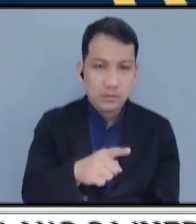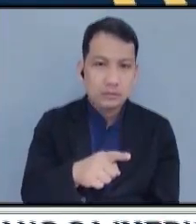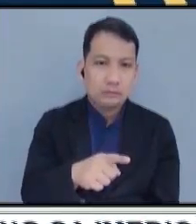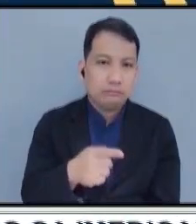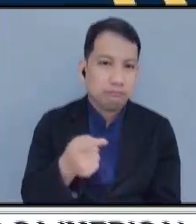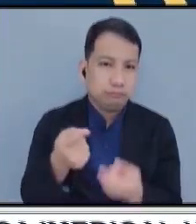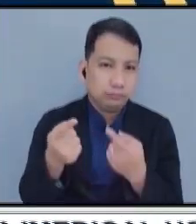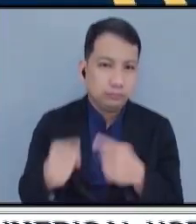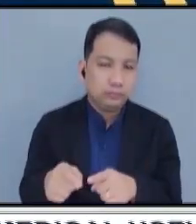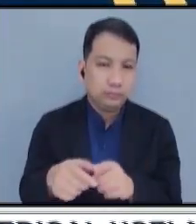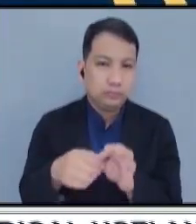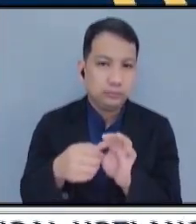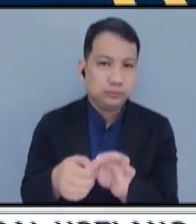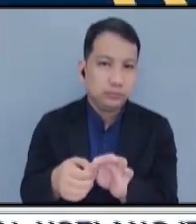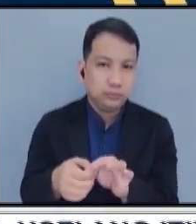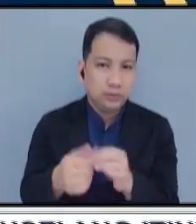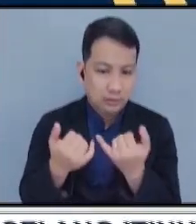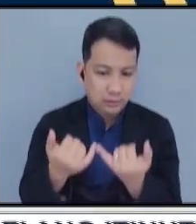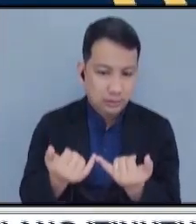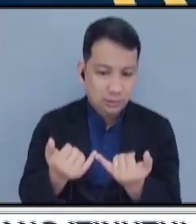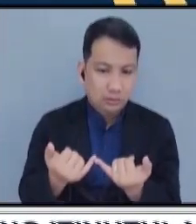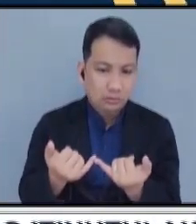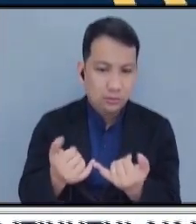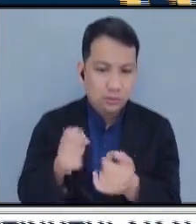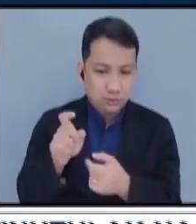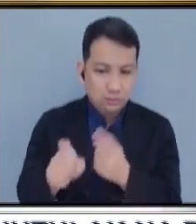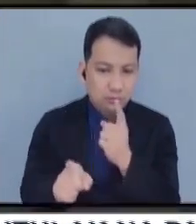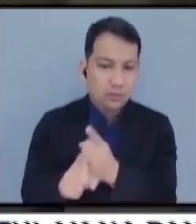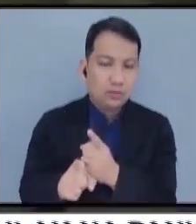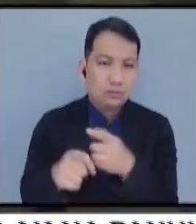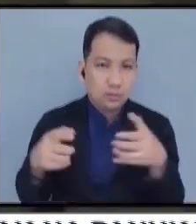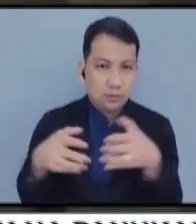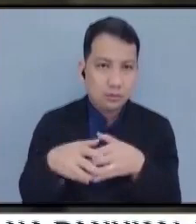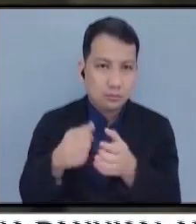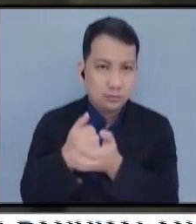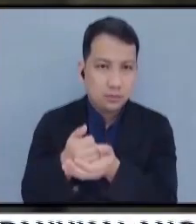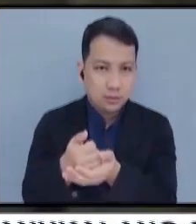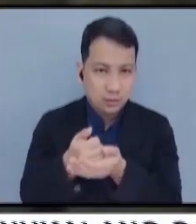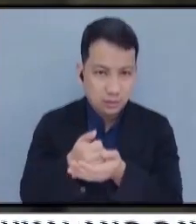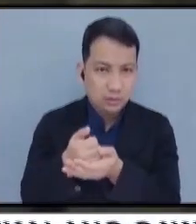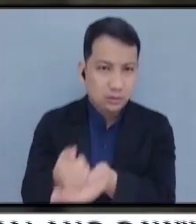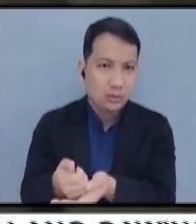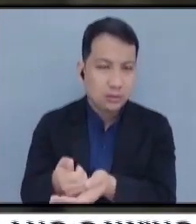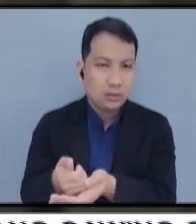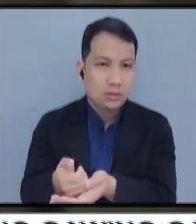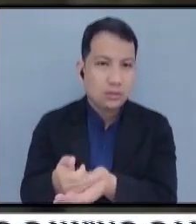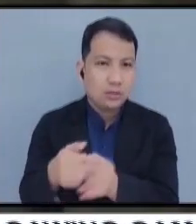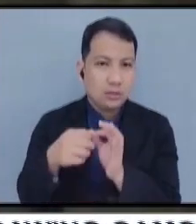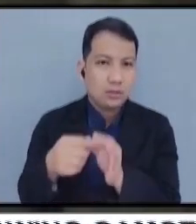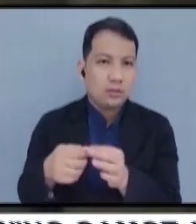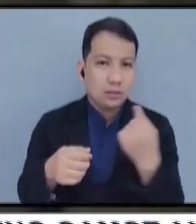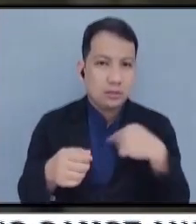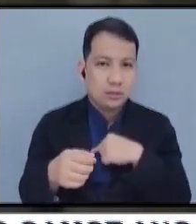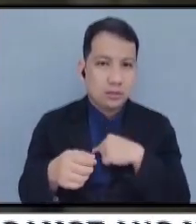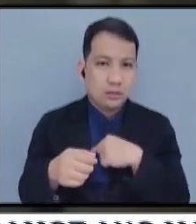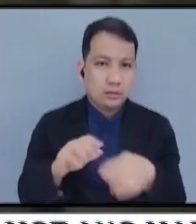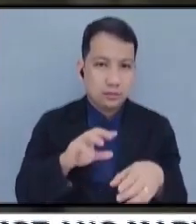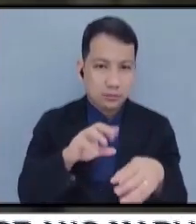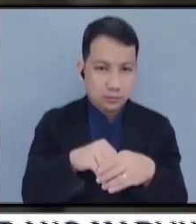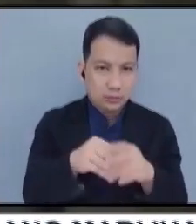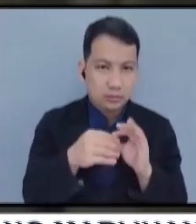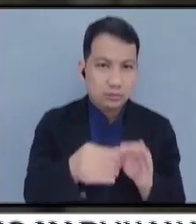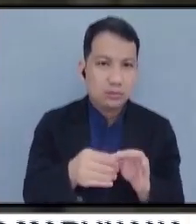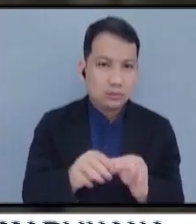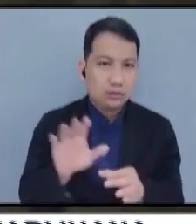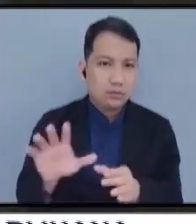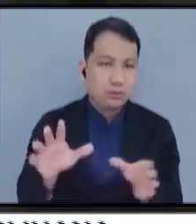sa ganitong pagkakataon, nararapat lang na magtulungan ang lahat. Bukod naman dito, nakisa rin si Speaker Romualdez kasama ang